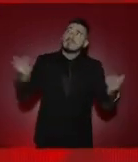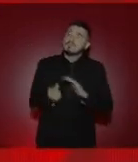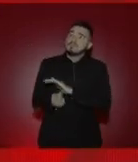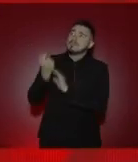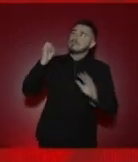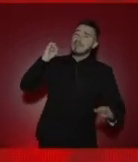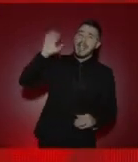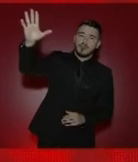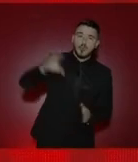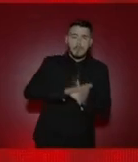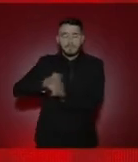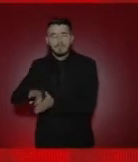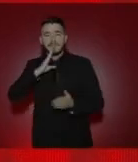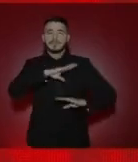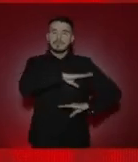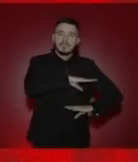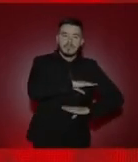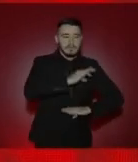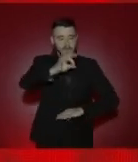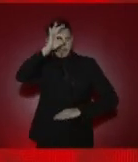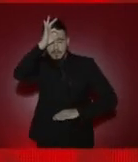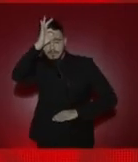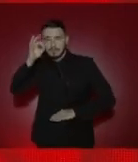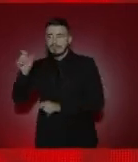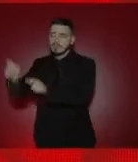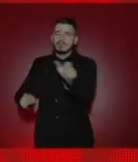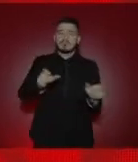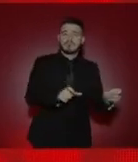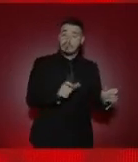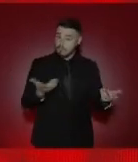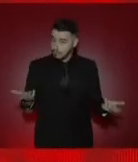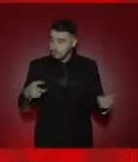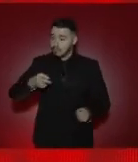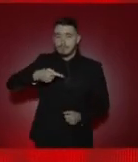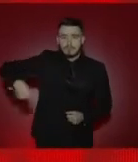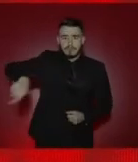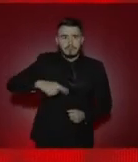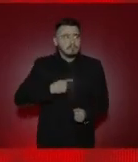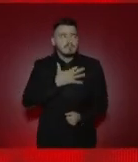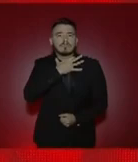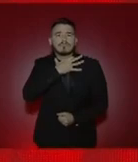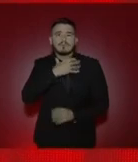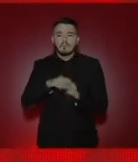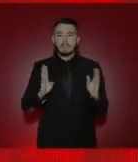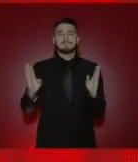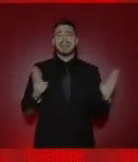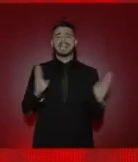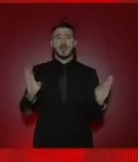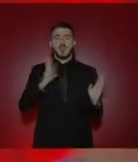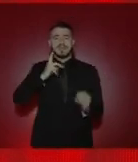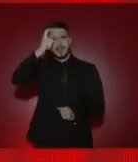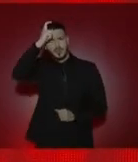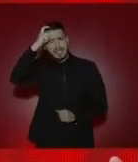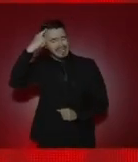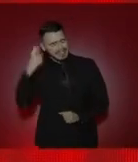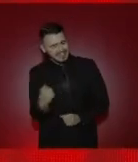άνθρωποι των ενόπλων δυνάμεων, οι οποίοι μάλιστα βρέθηκαν και στο στόχαστρο παρακρατικών κέντρων σε μια κρίσιμη περίοδο για την εθνική ασφάλεια.